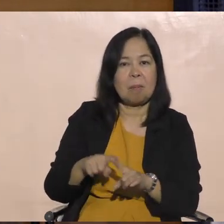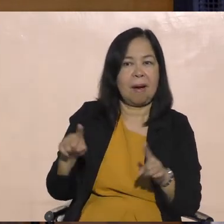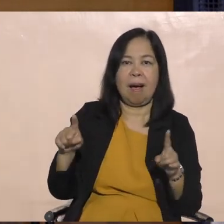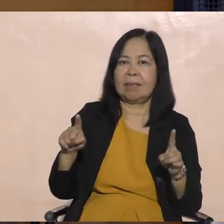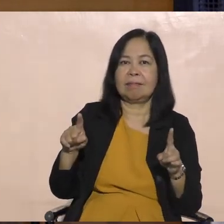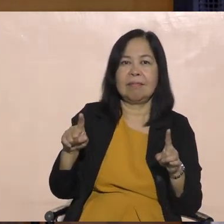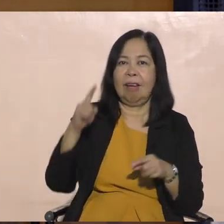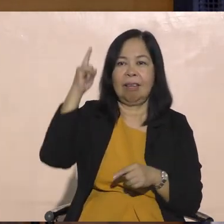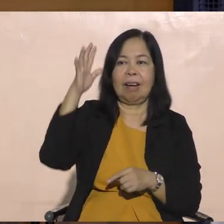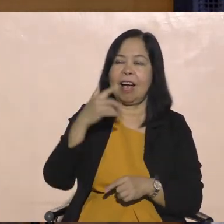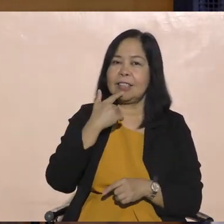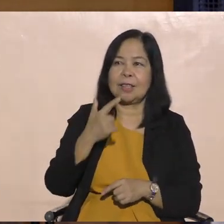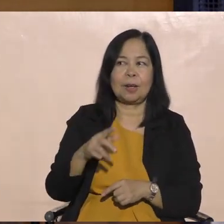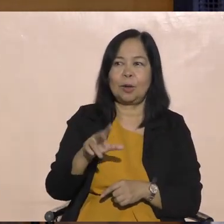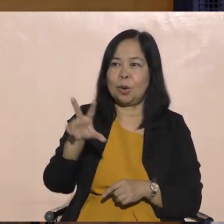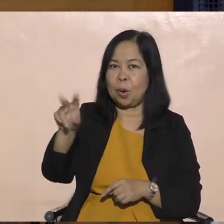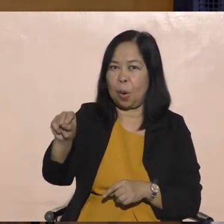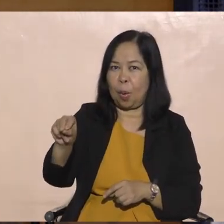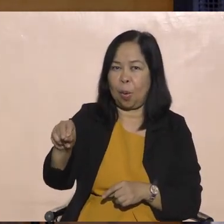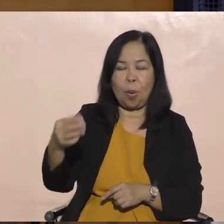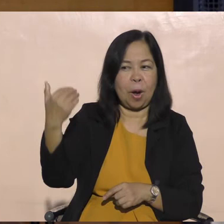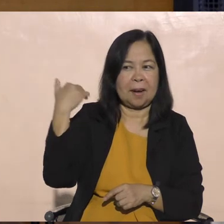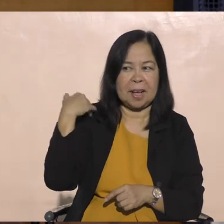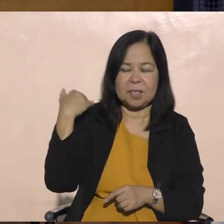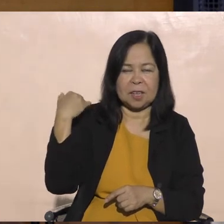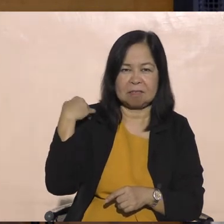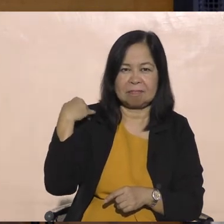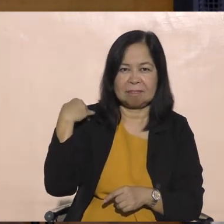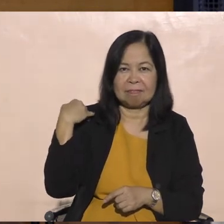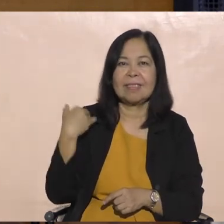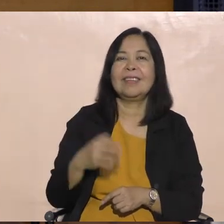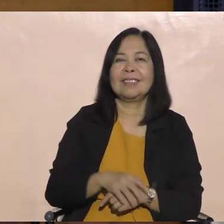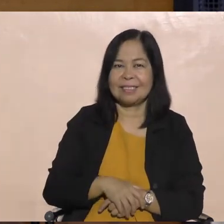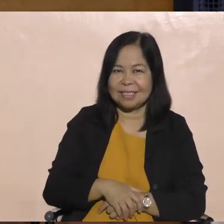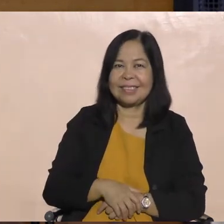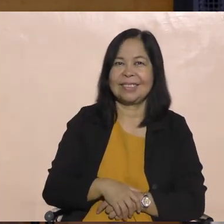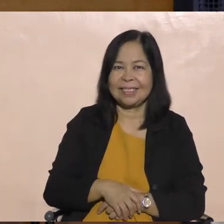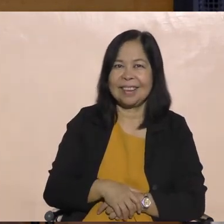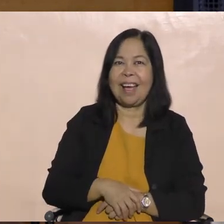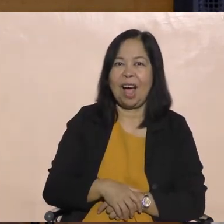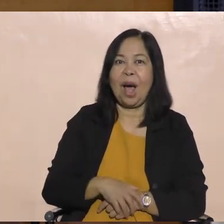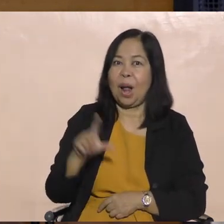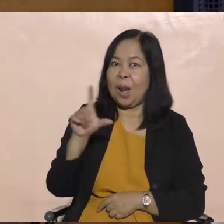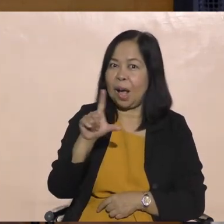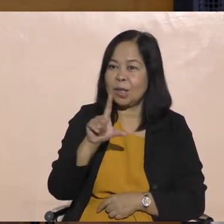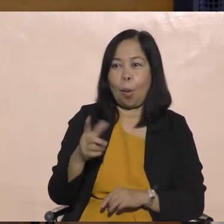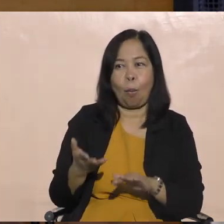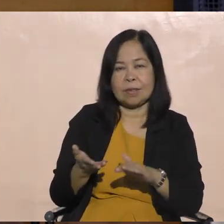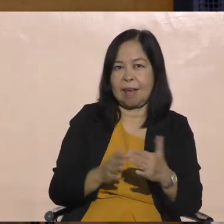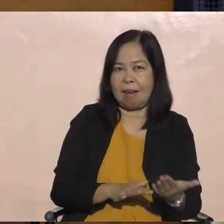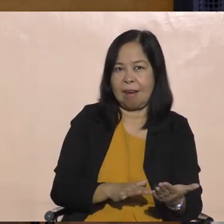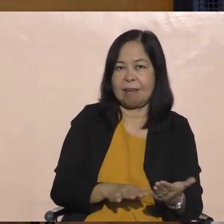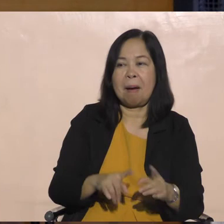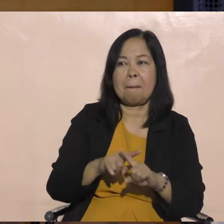again, it's not over until God says it's over. Amen. Hallelujah. Lazarus was dead